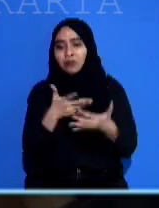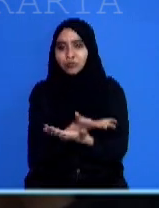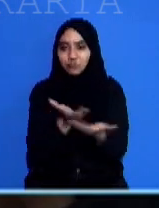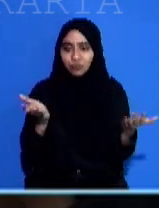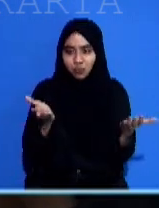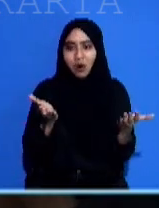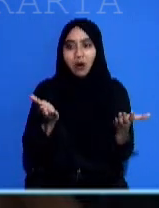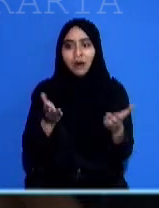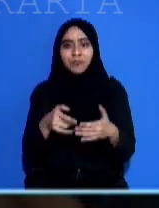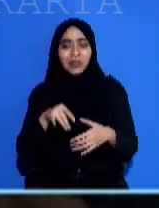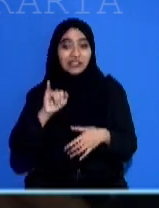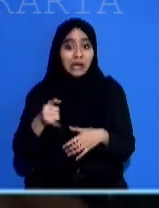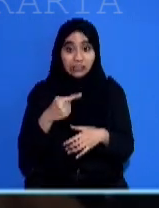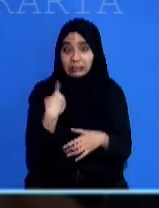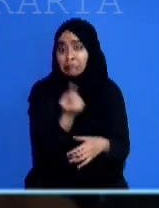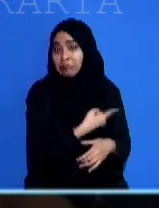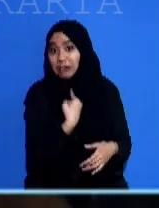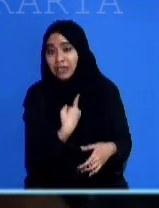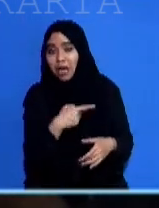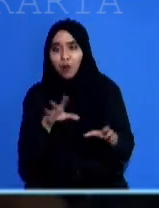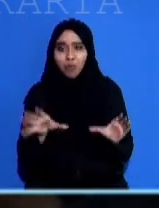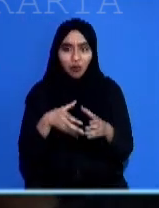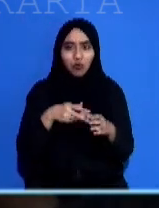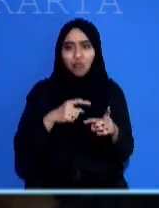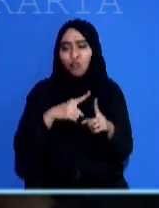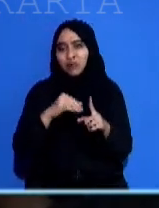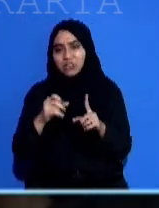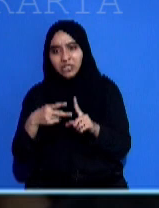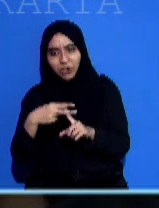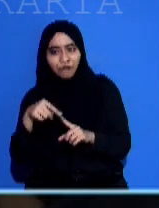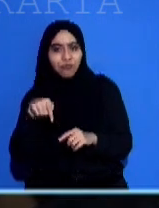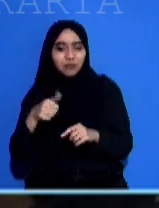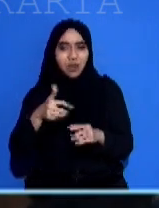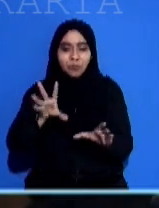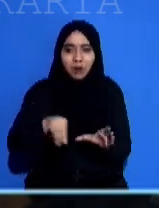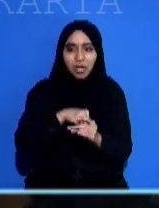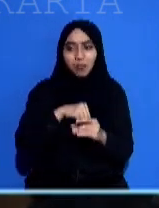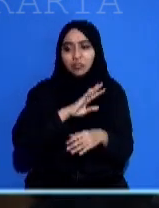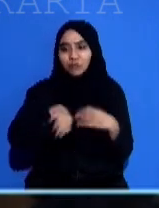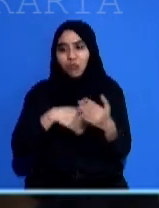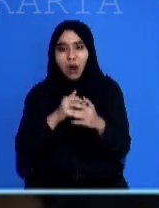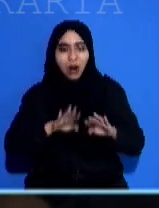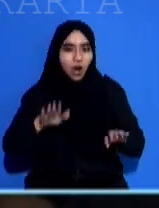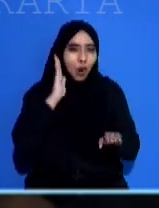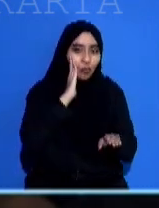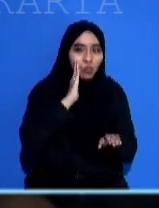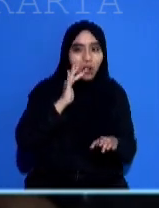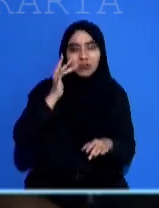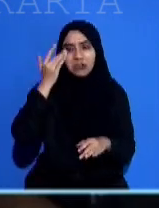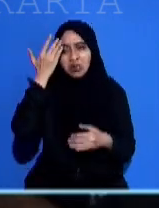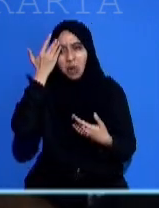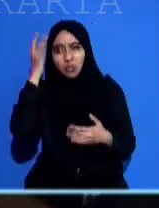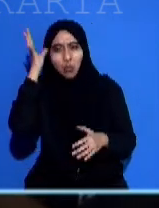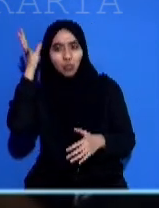butik-butik mereka Jadi kita mengadakan Collective market bareng sama ref market biar bisa gabung semuanya jadi anak muda yang pada Enggak tahu nih bahwa ada